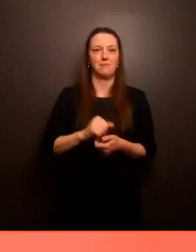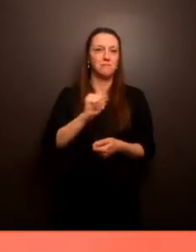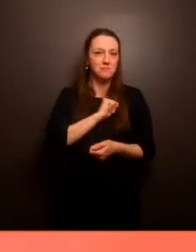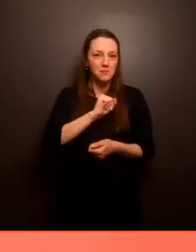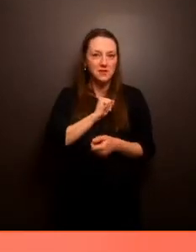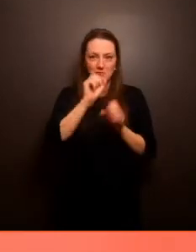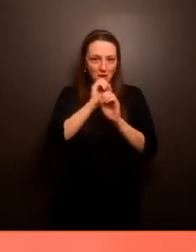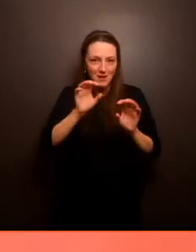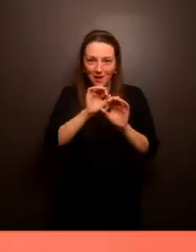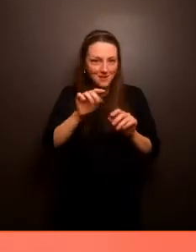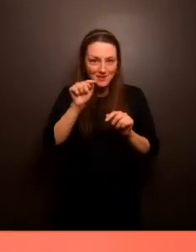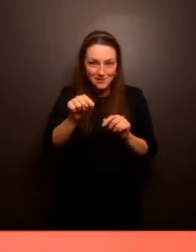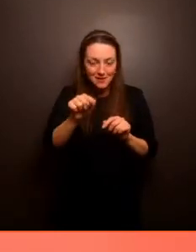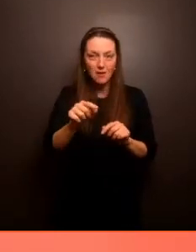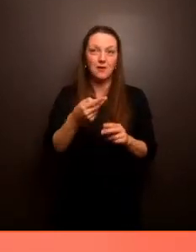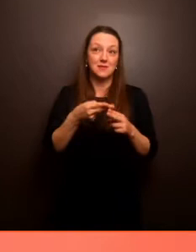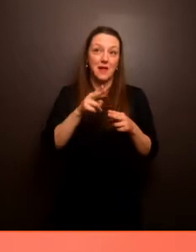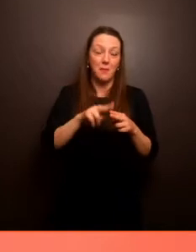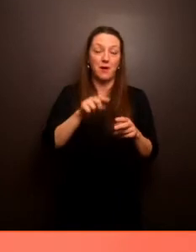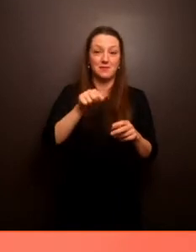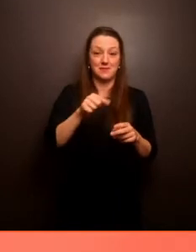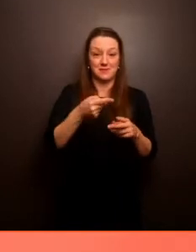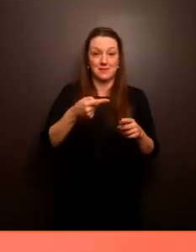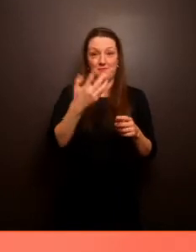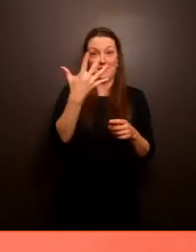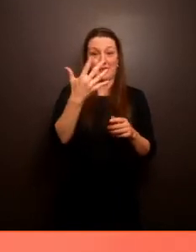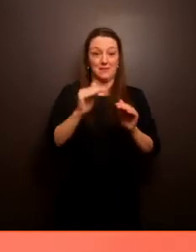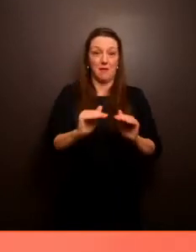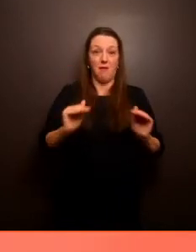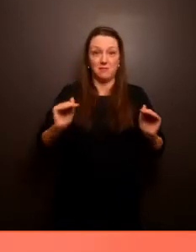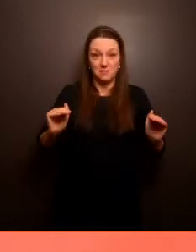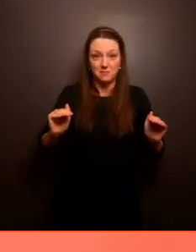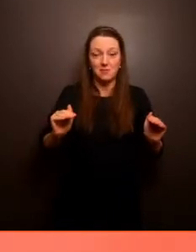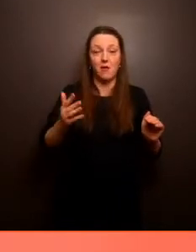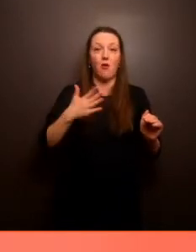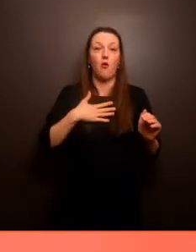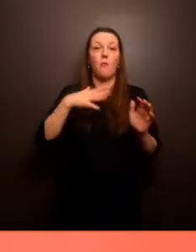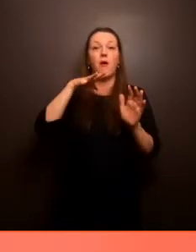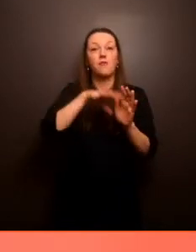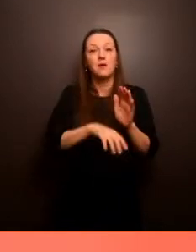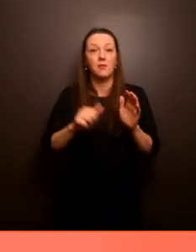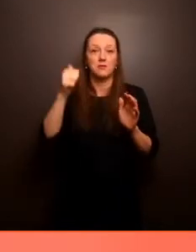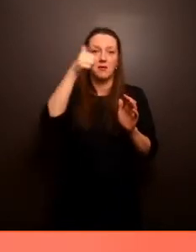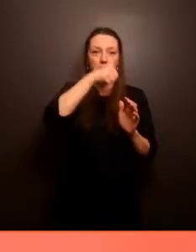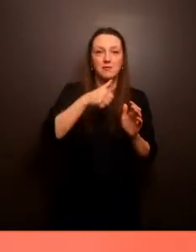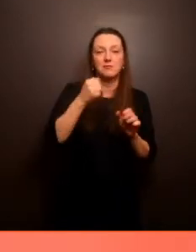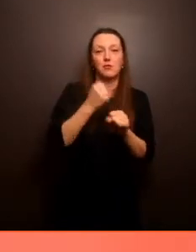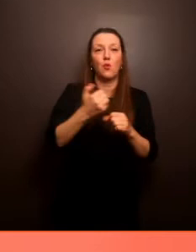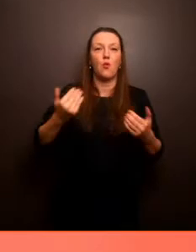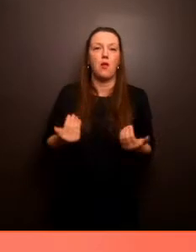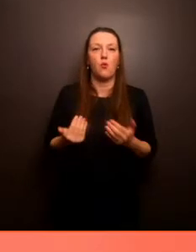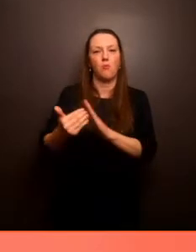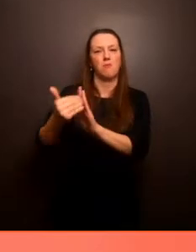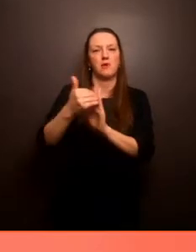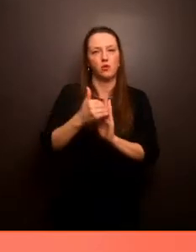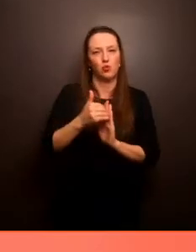tegelast on ehk olnud minu viimase aasta tööelu kõige suuremad mudijad.